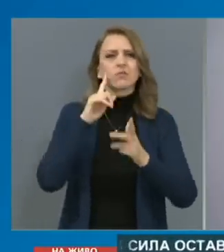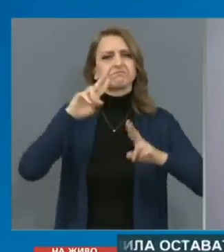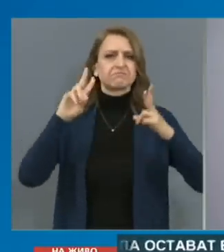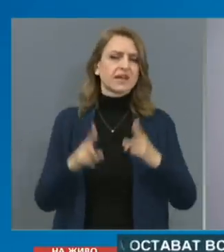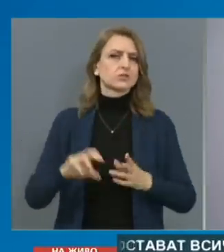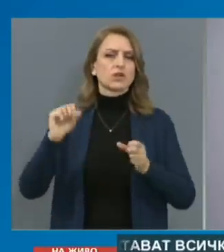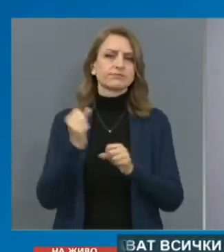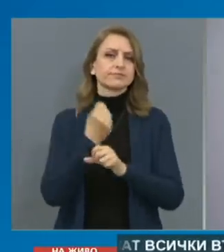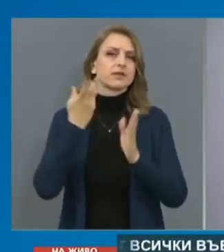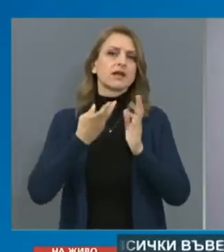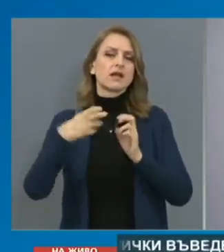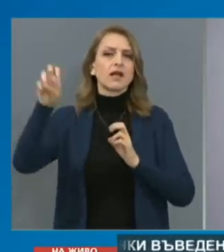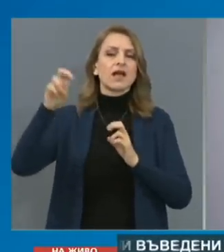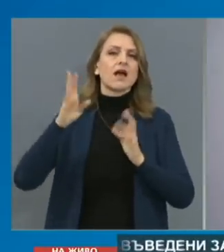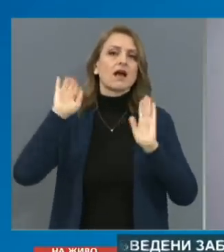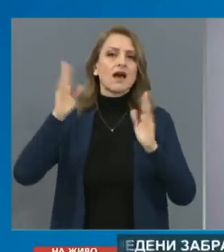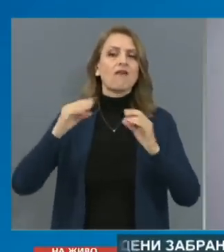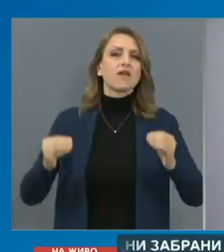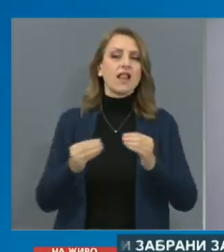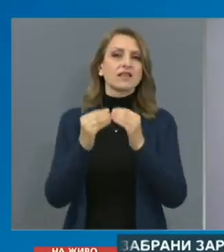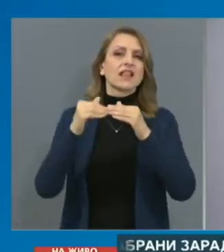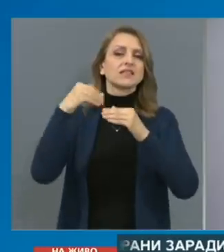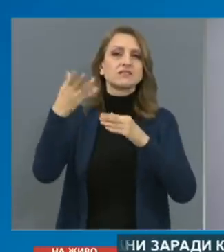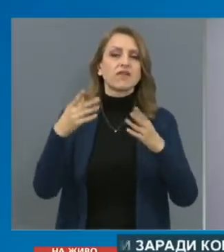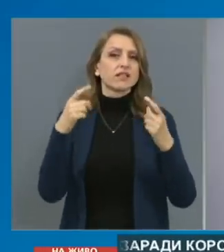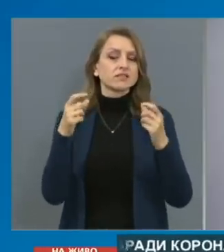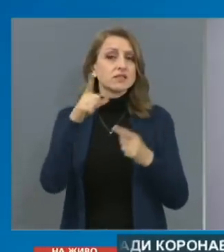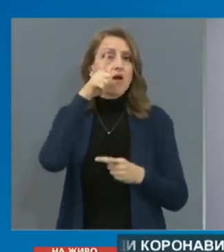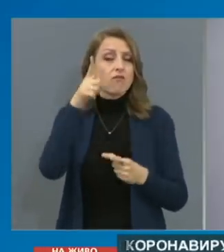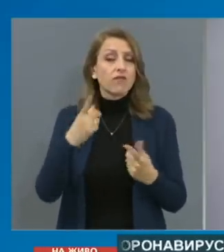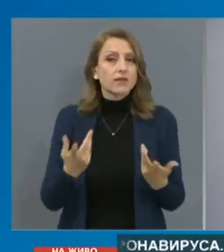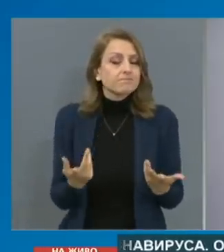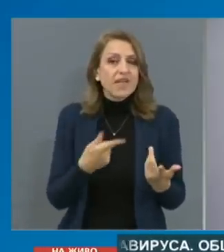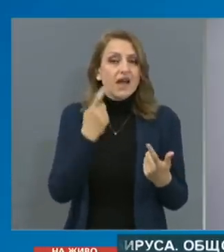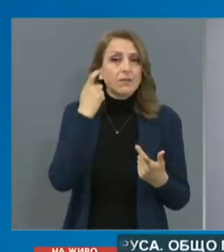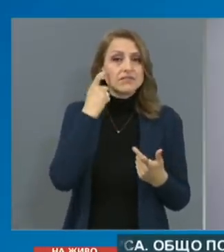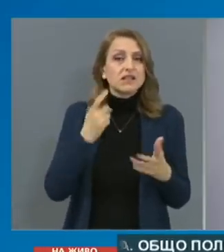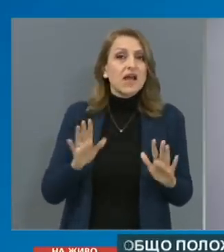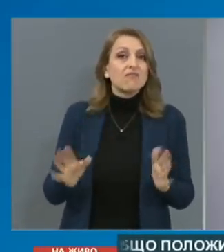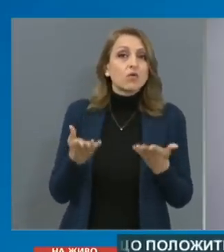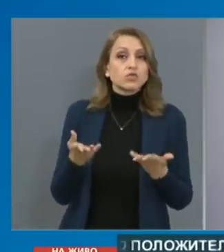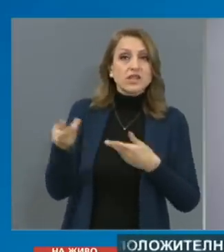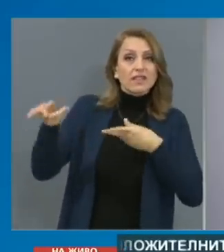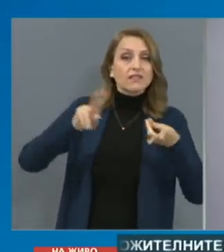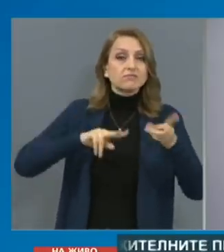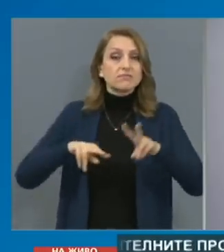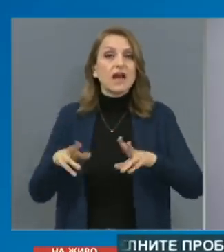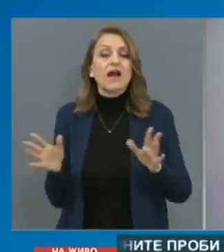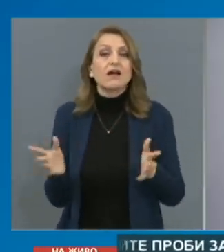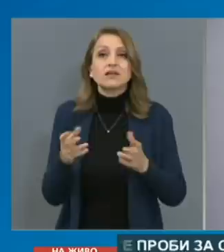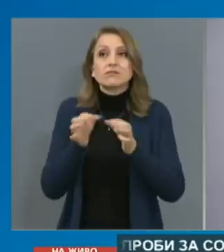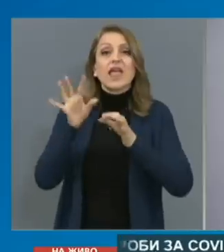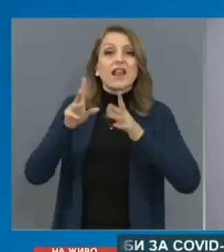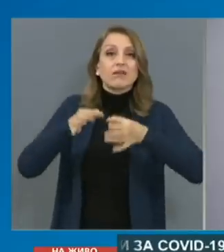София? Дали това ще се отрази на картината, цялата обстановка в страната и може ли да предвидите колко може би ще има